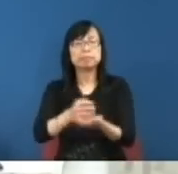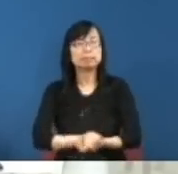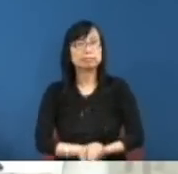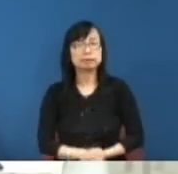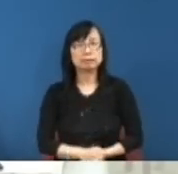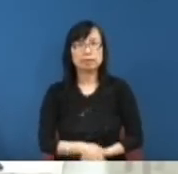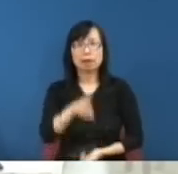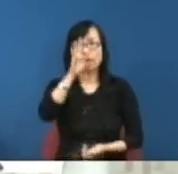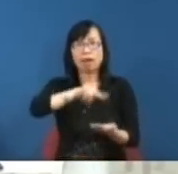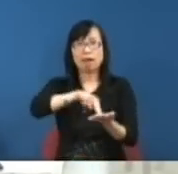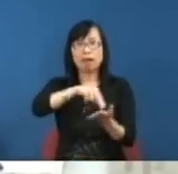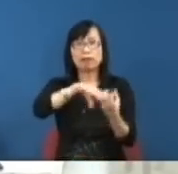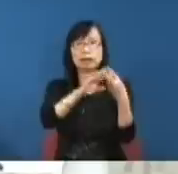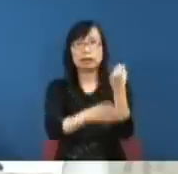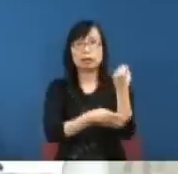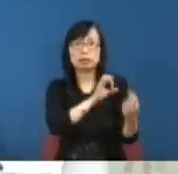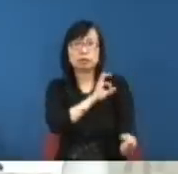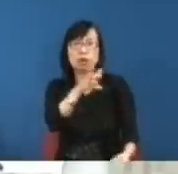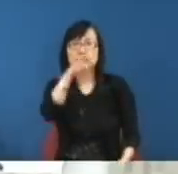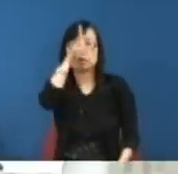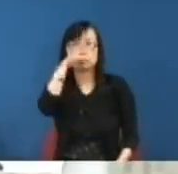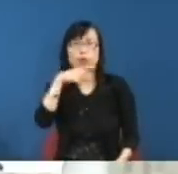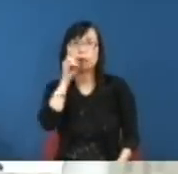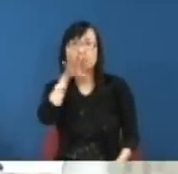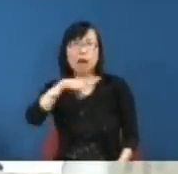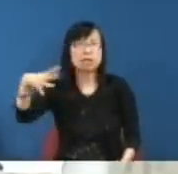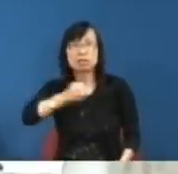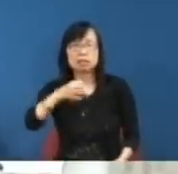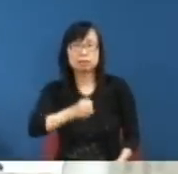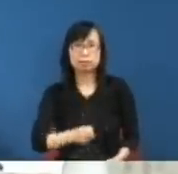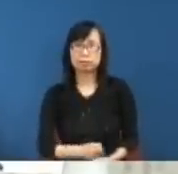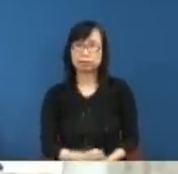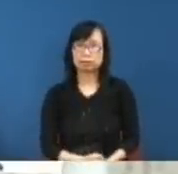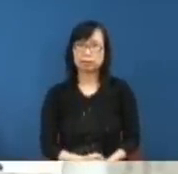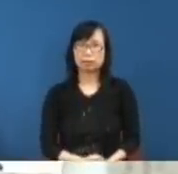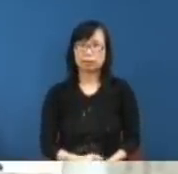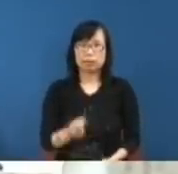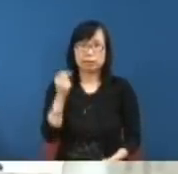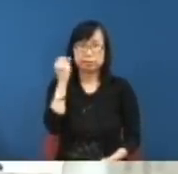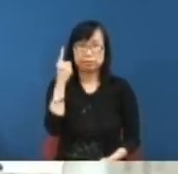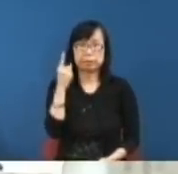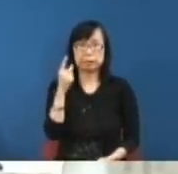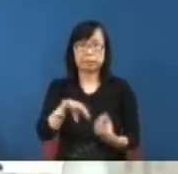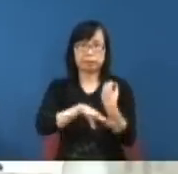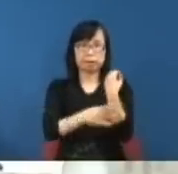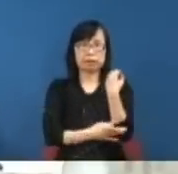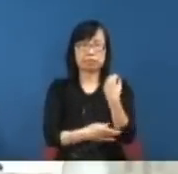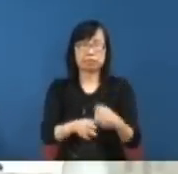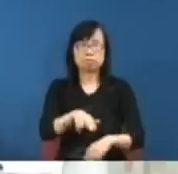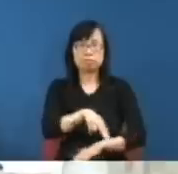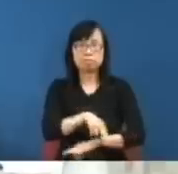佢立法會幾時開，用乜嘢又係政府去話曬事。喺精神上，喺法制上已經係咁啊，